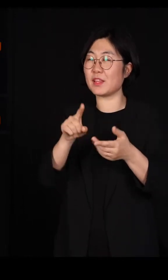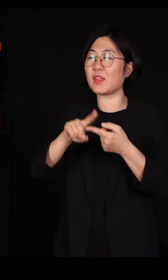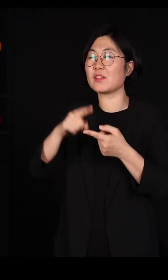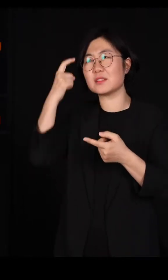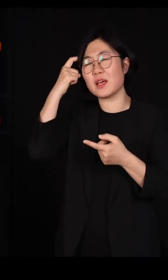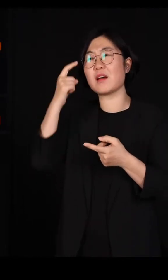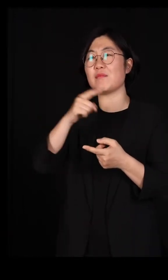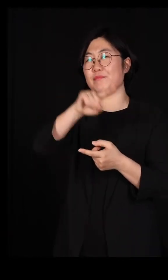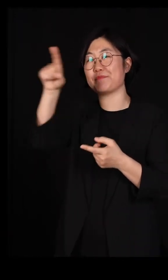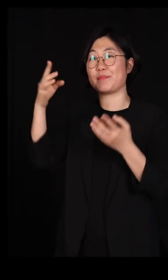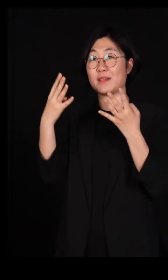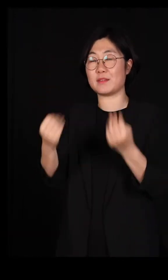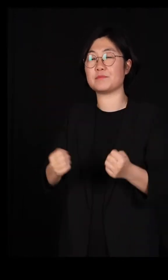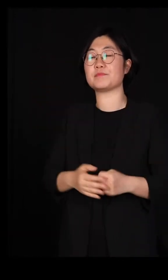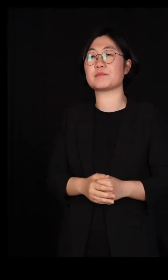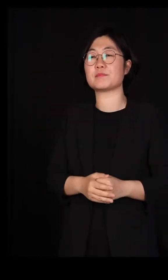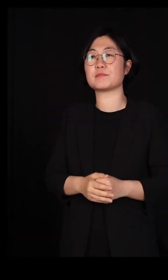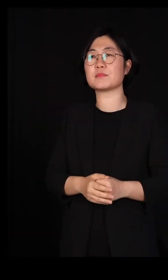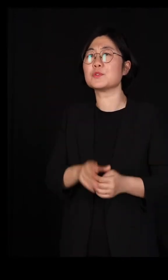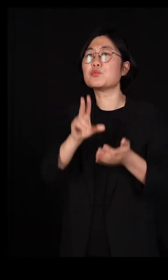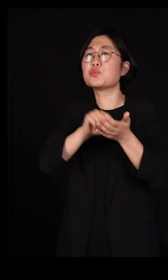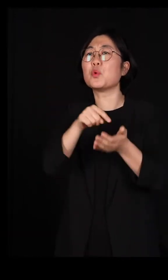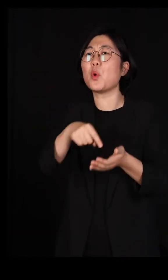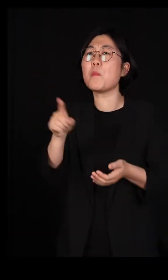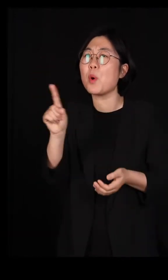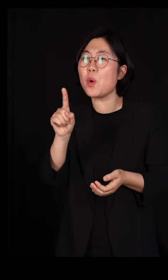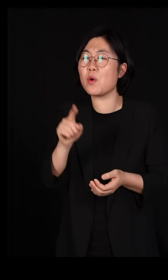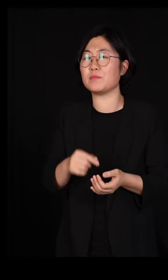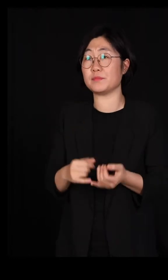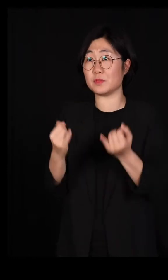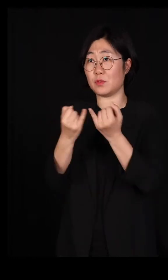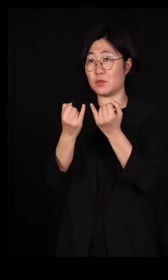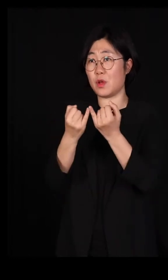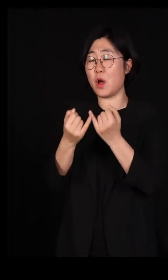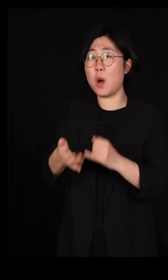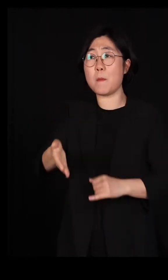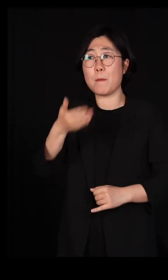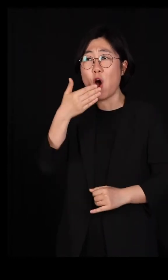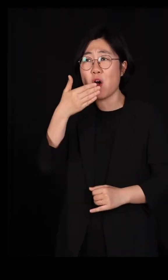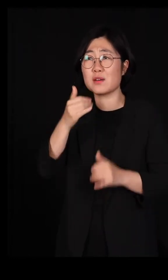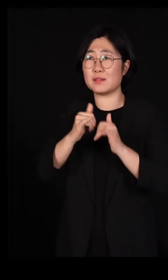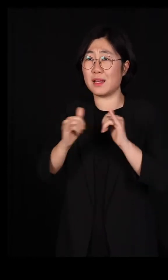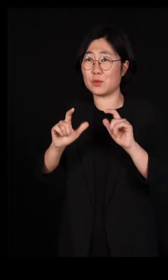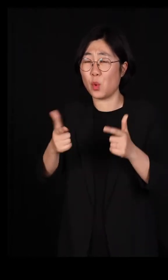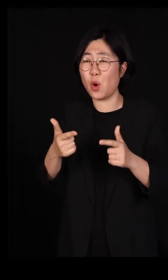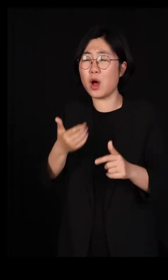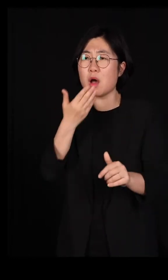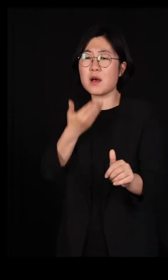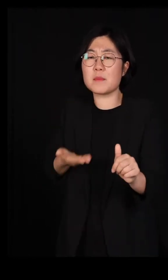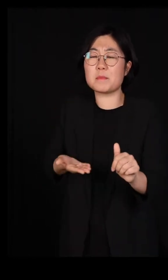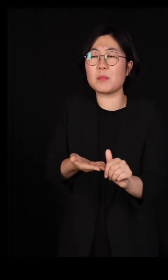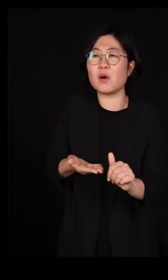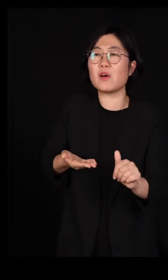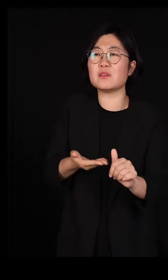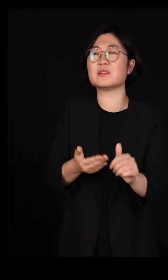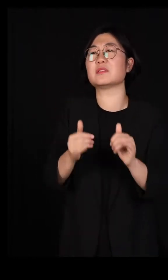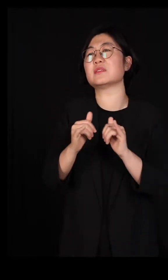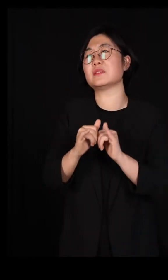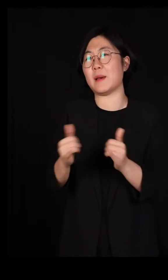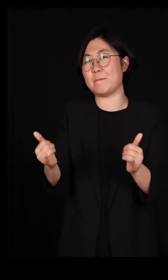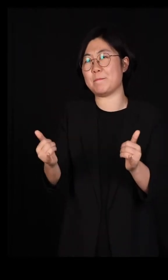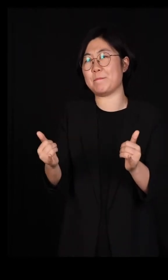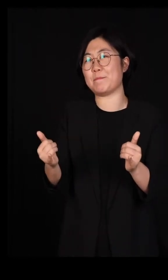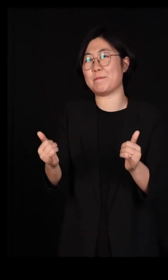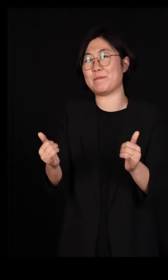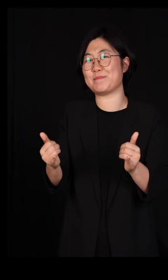많습니다. 자, 이게 왜 문제이냐? 여성을 먹는 사람이 아니라 먹이는